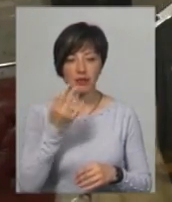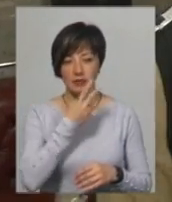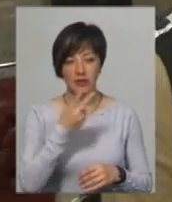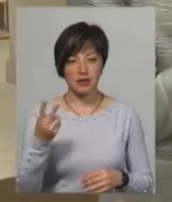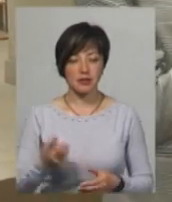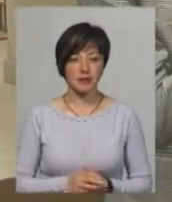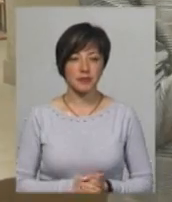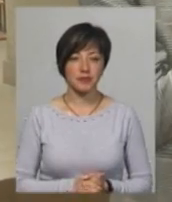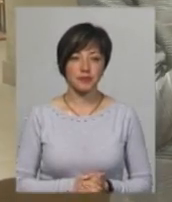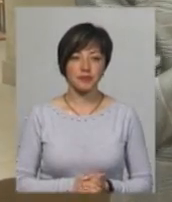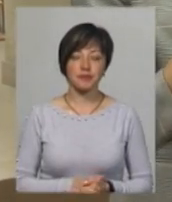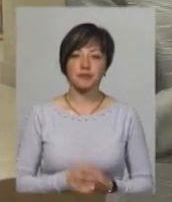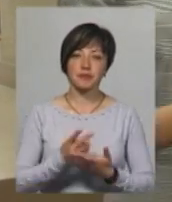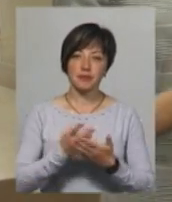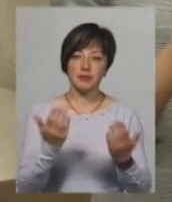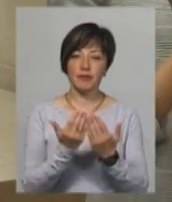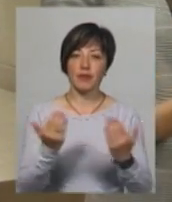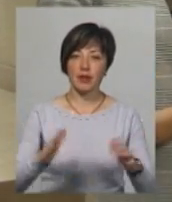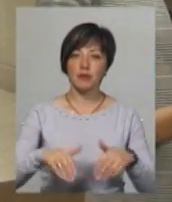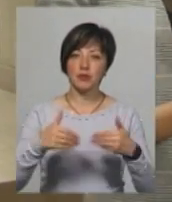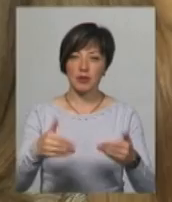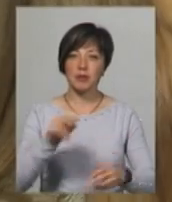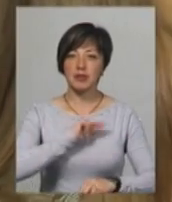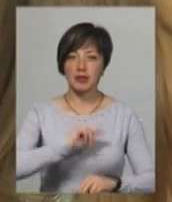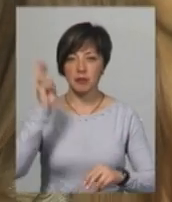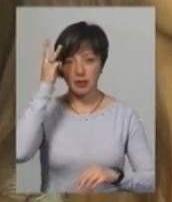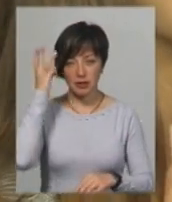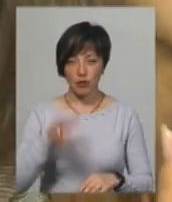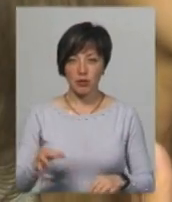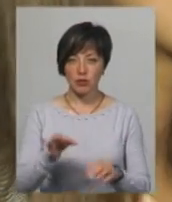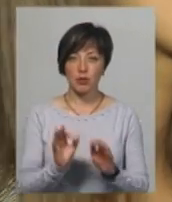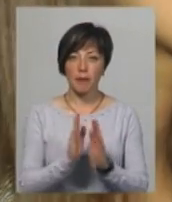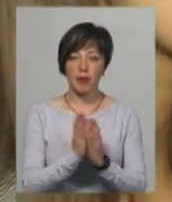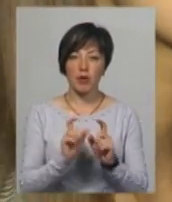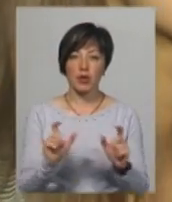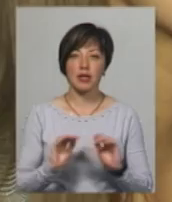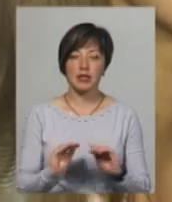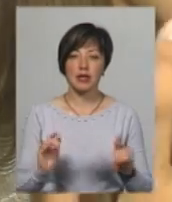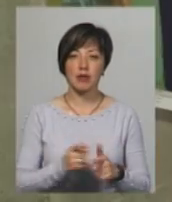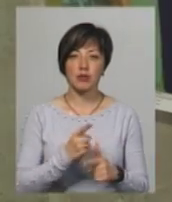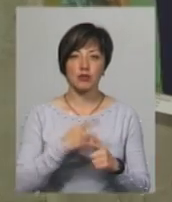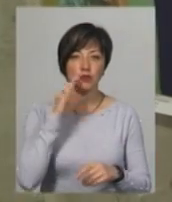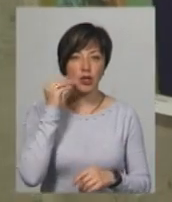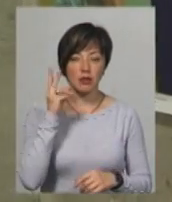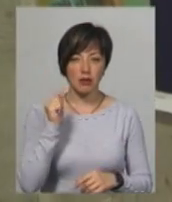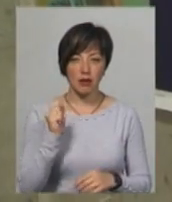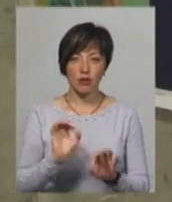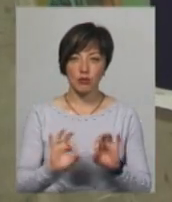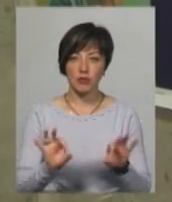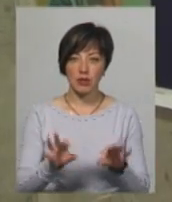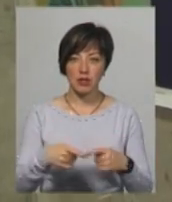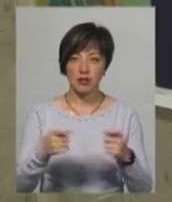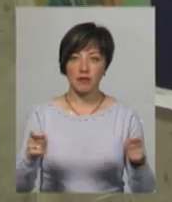цікава задумка. Представити роботи на виставці запропонували працівники Хмельницької обласної бібліотеки для дітей імені Тараса Шевченка,